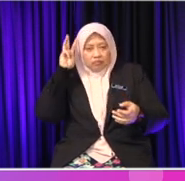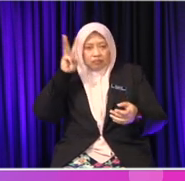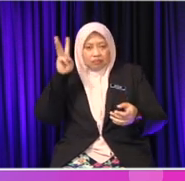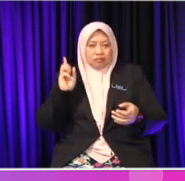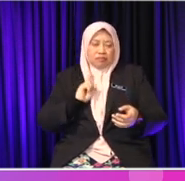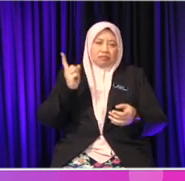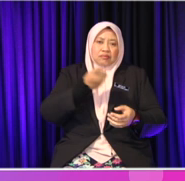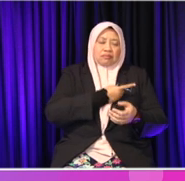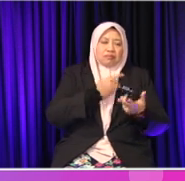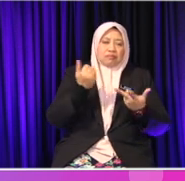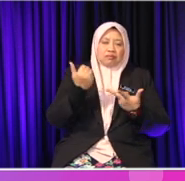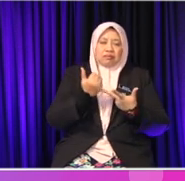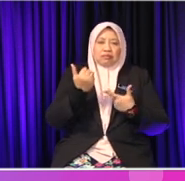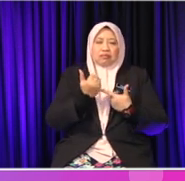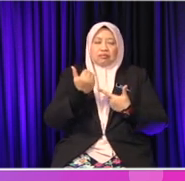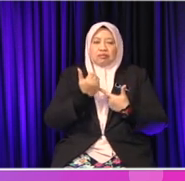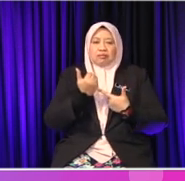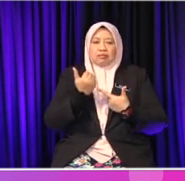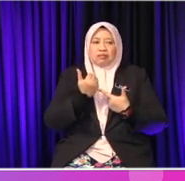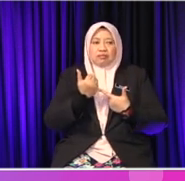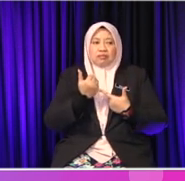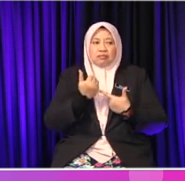yang kedua kalau kita